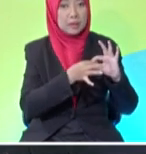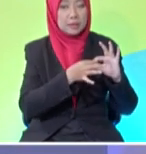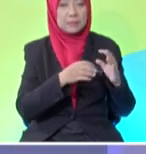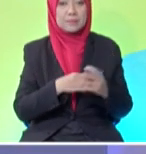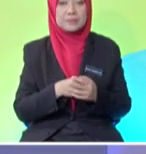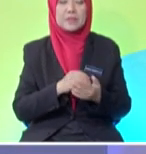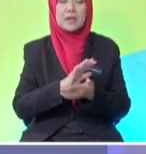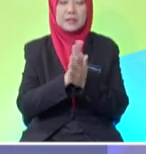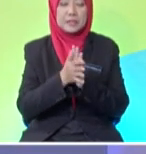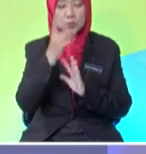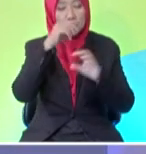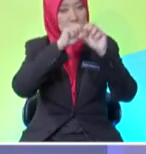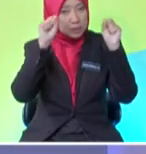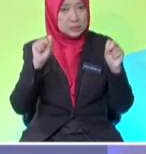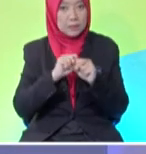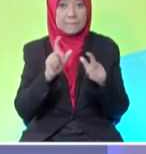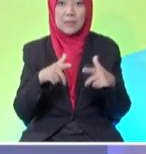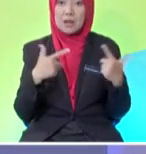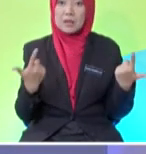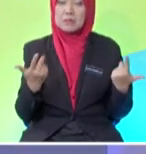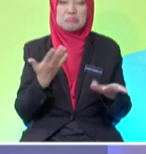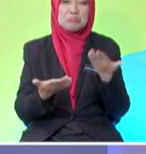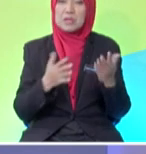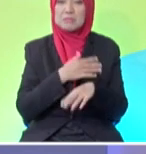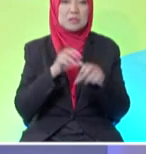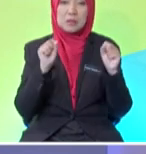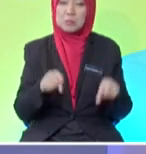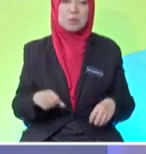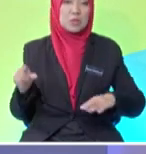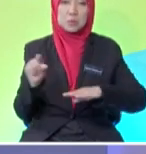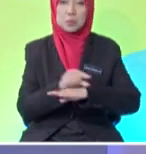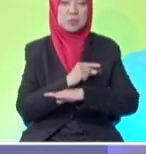sistem lain mungkin y-nya tidak boleh digunakan